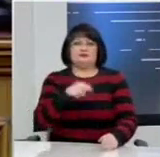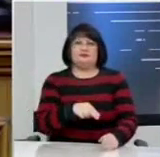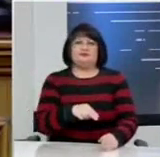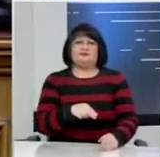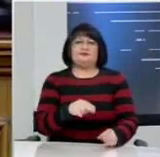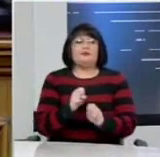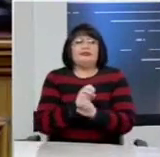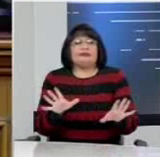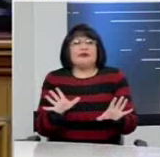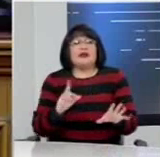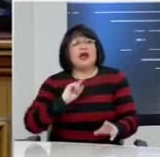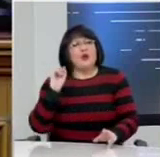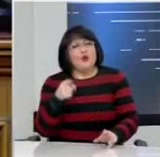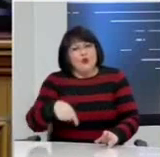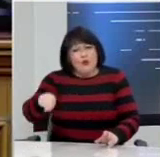η επεκτασιμότητα.